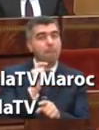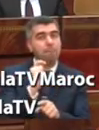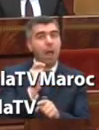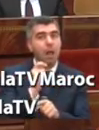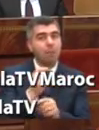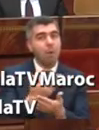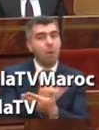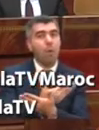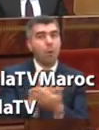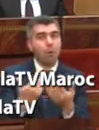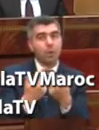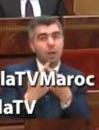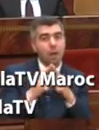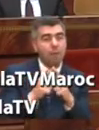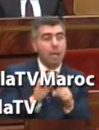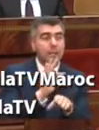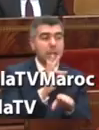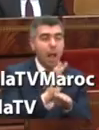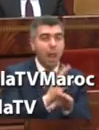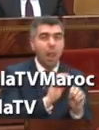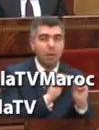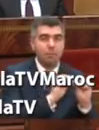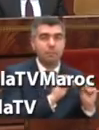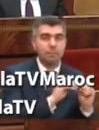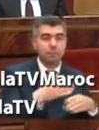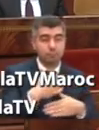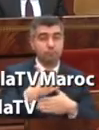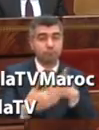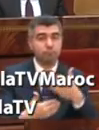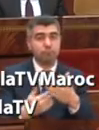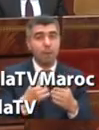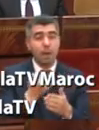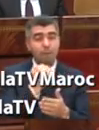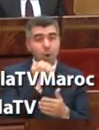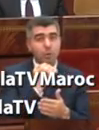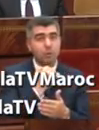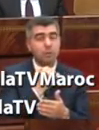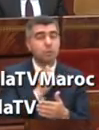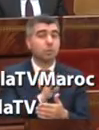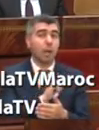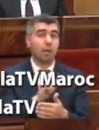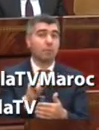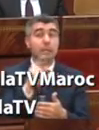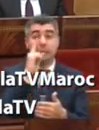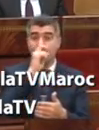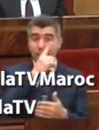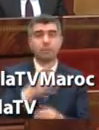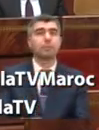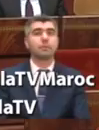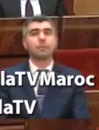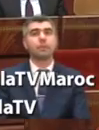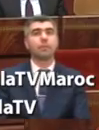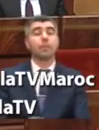لتطبيق الطرائق البيداغوجية الجديدة وربط المسؤولية بالمحاسبة أيضا. مضامين استراتيجية، طبعا الاستراتيجية